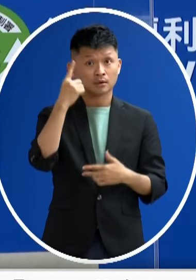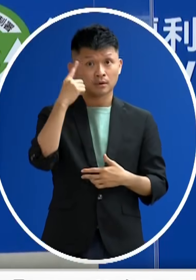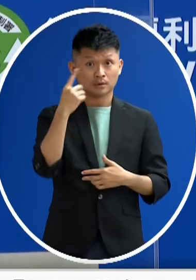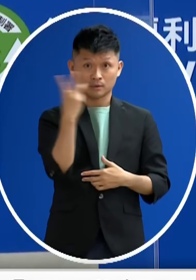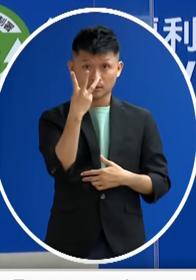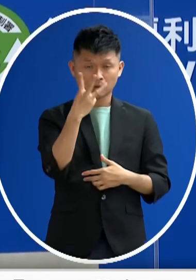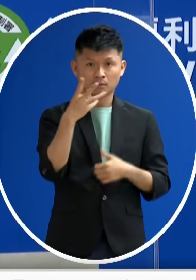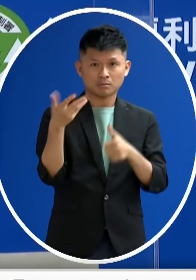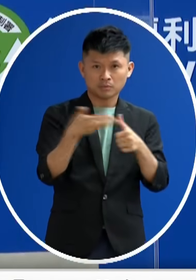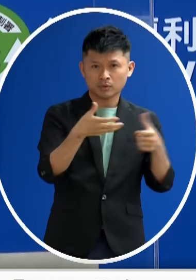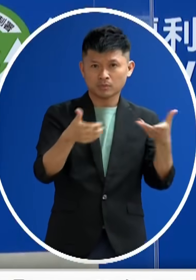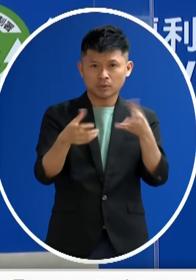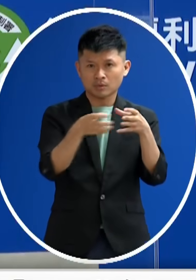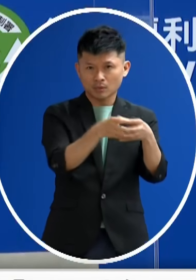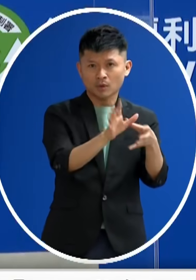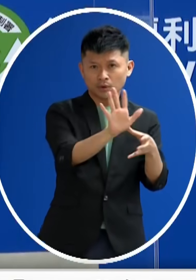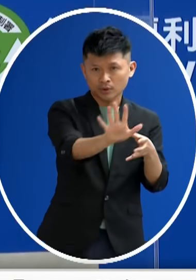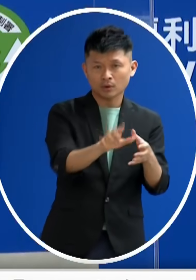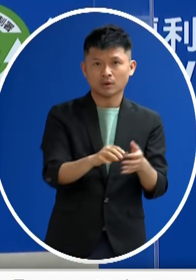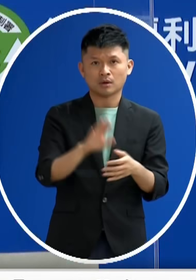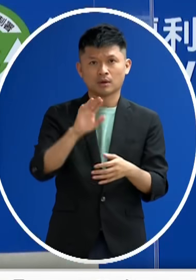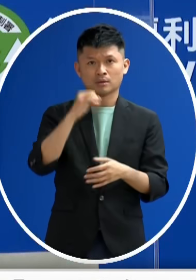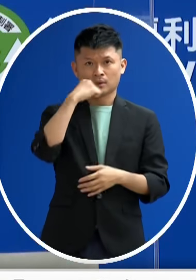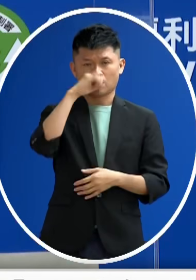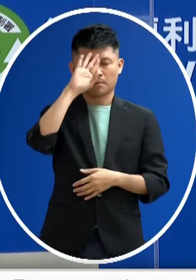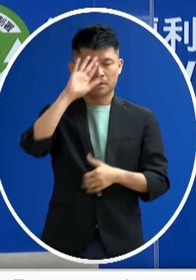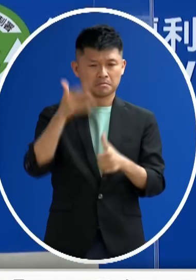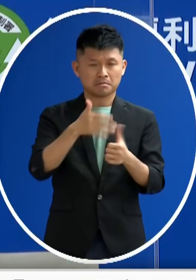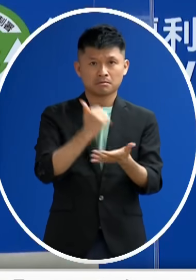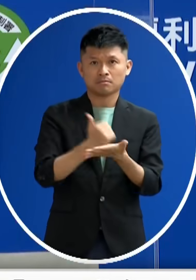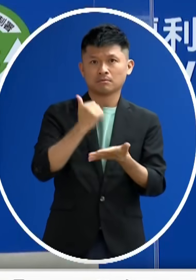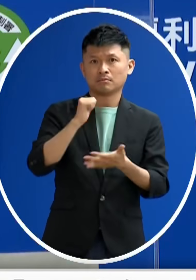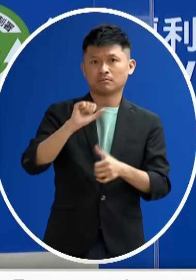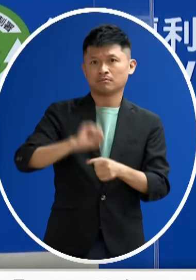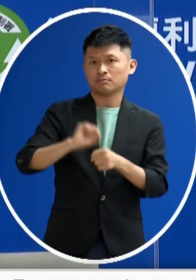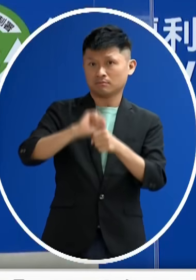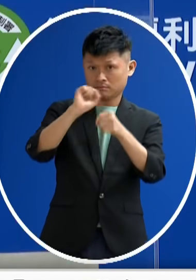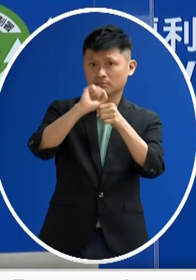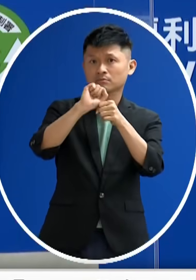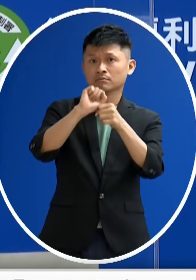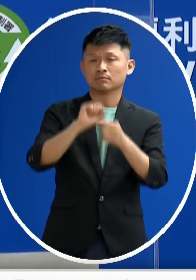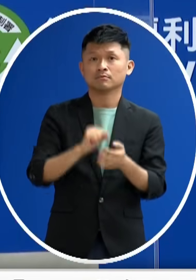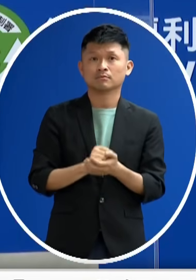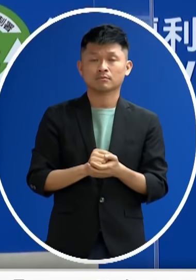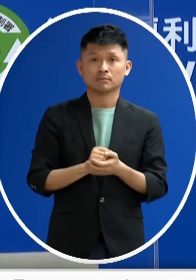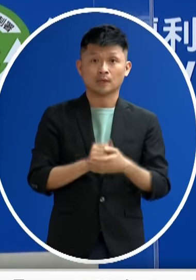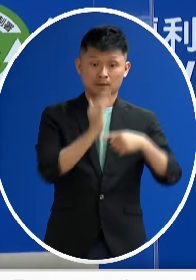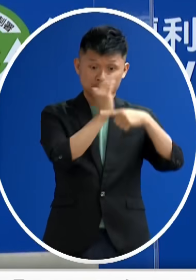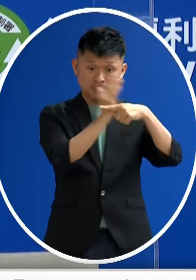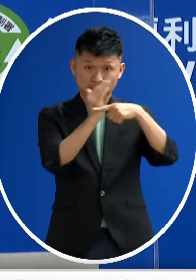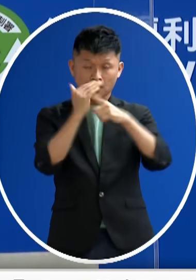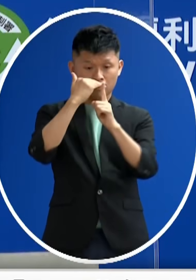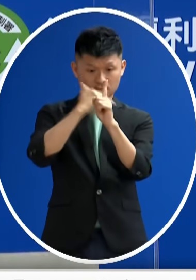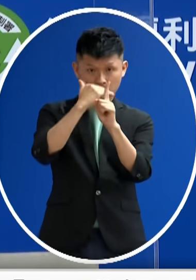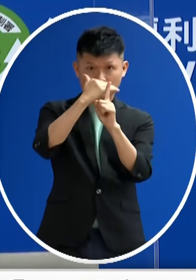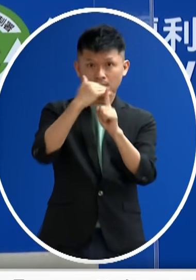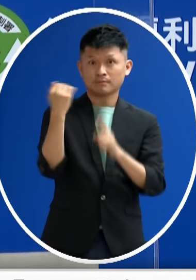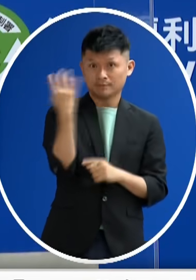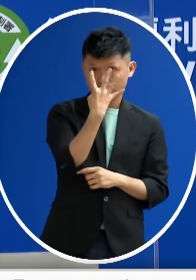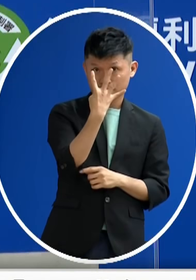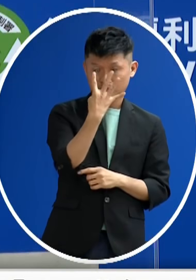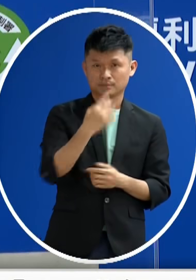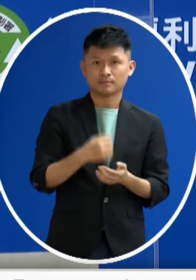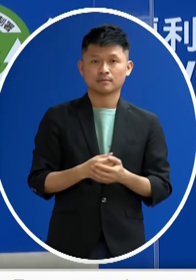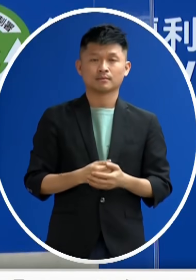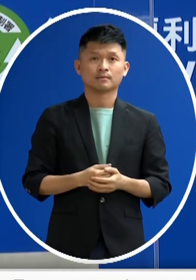那4就是本土的病例快速增加。我们当时把它分作这样的4个级，那本来是在一